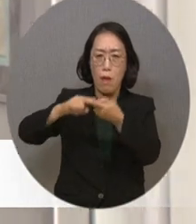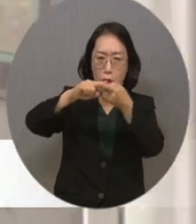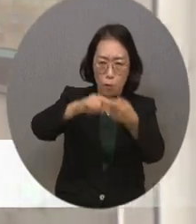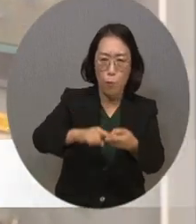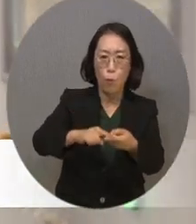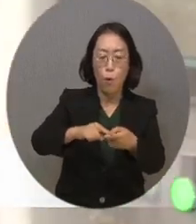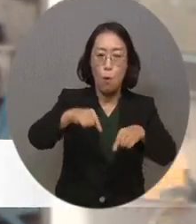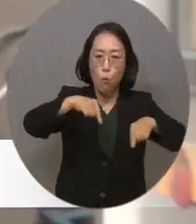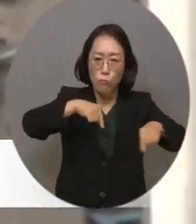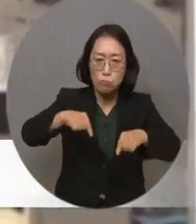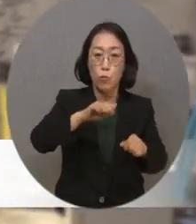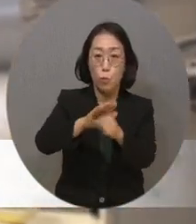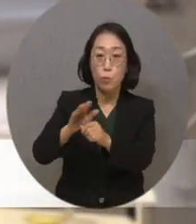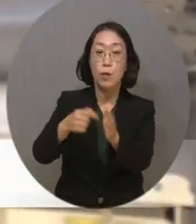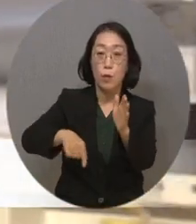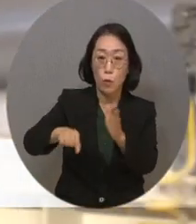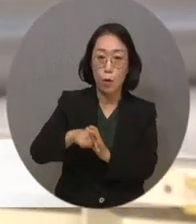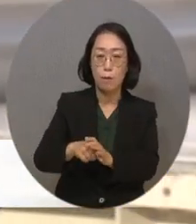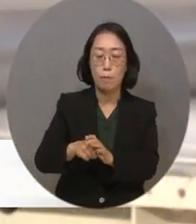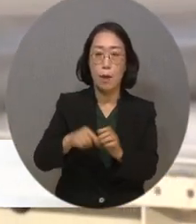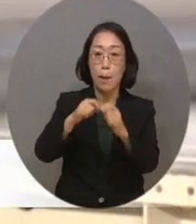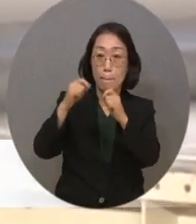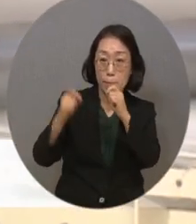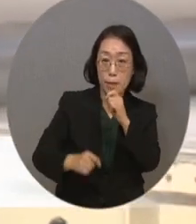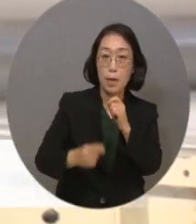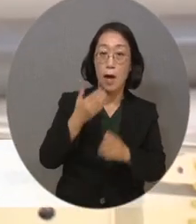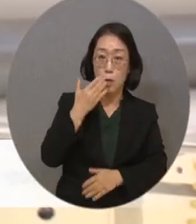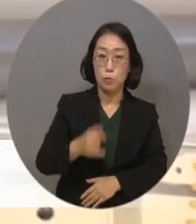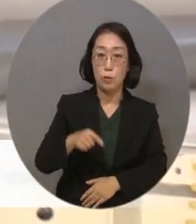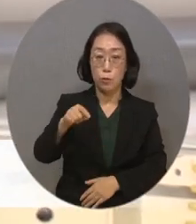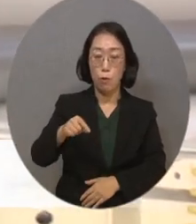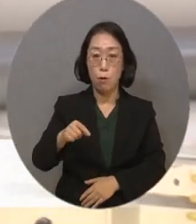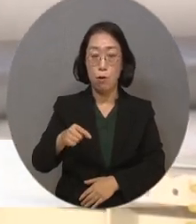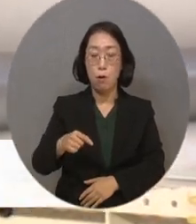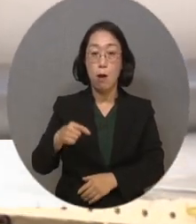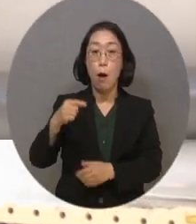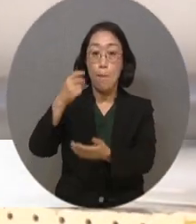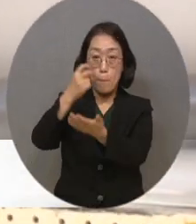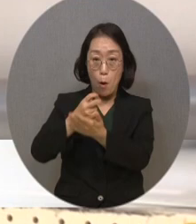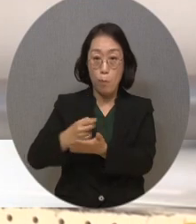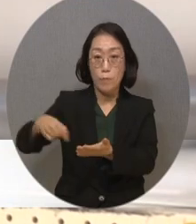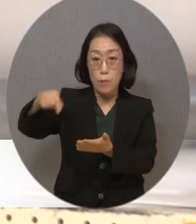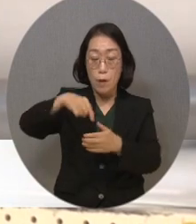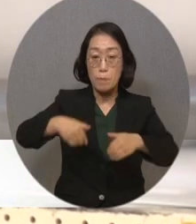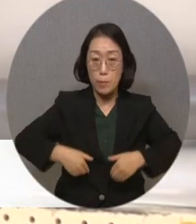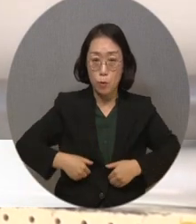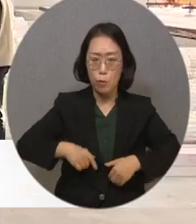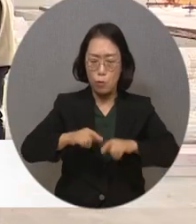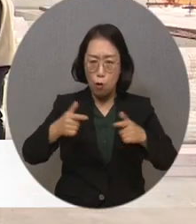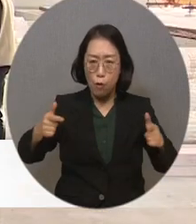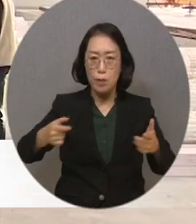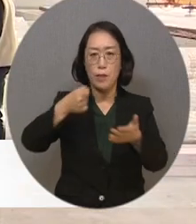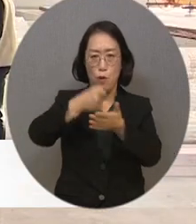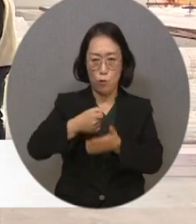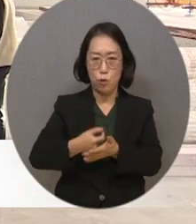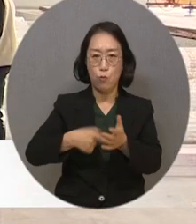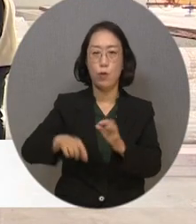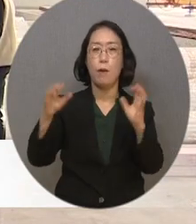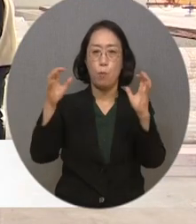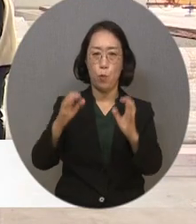수립 시행 법이 정면서 시행령에 위임된 필요한 사항을 정하기 위해